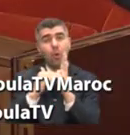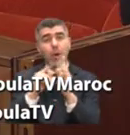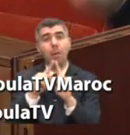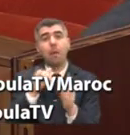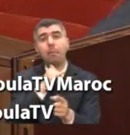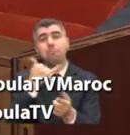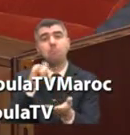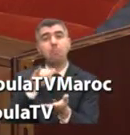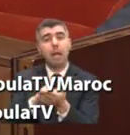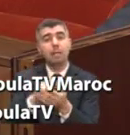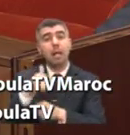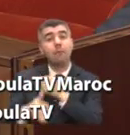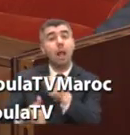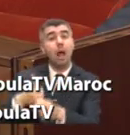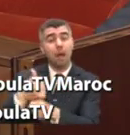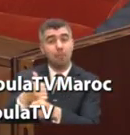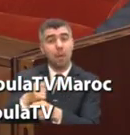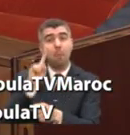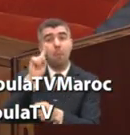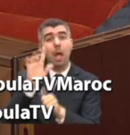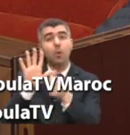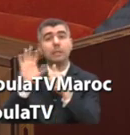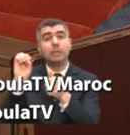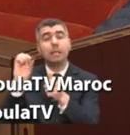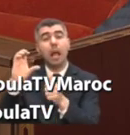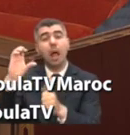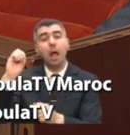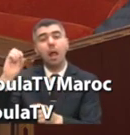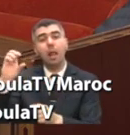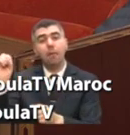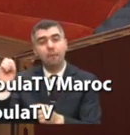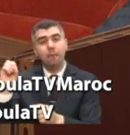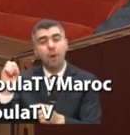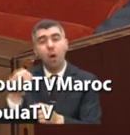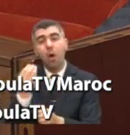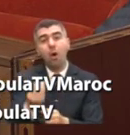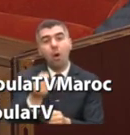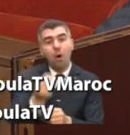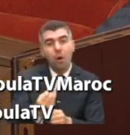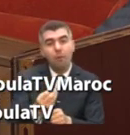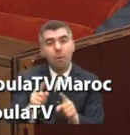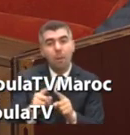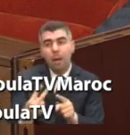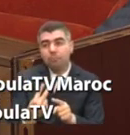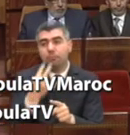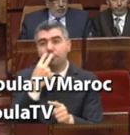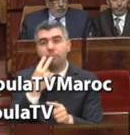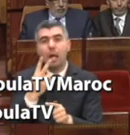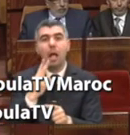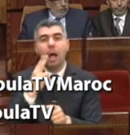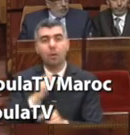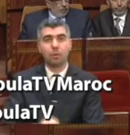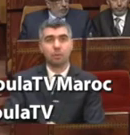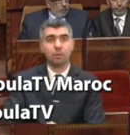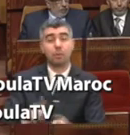كيتوفاو سنويا، و160 ألف من الأطفال بسبب التدخين السلبي. المغرب من بين الدول